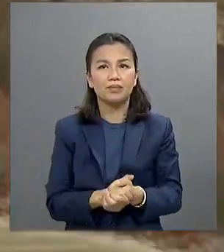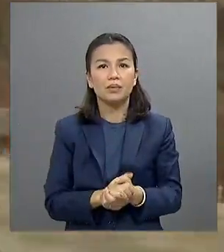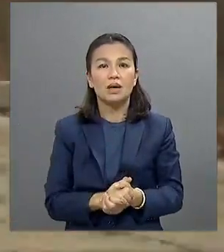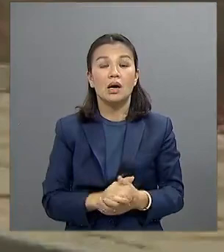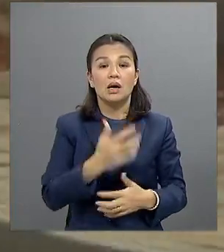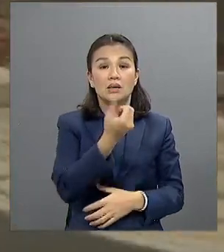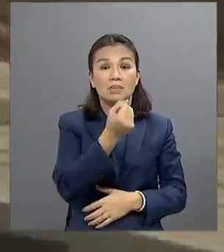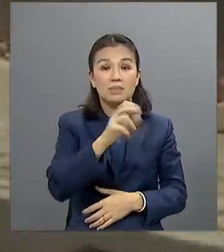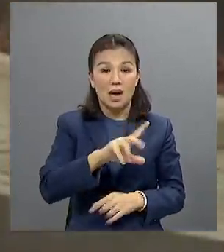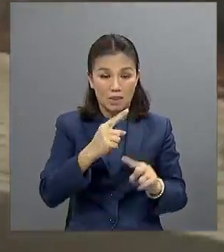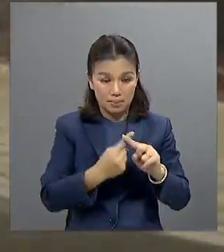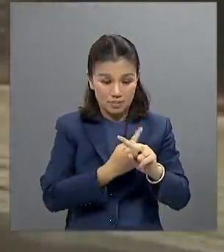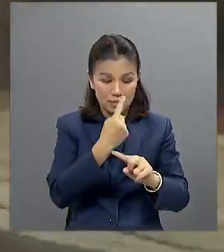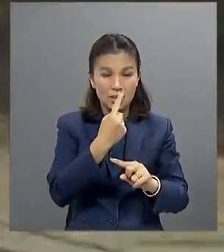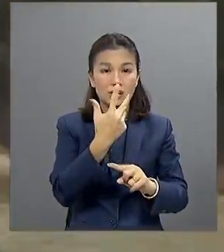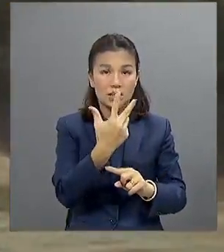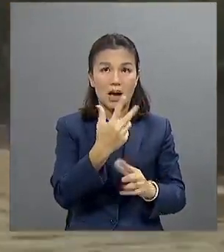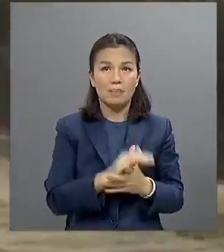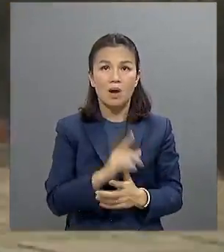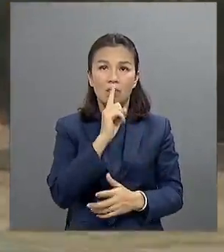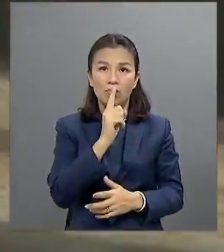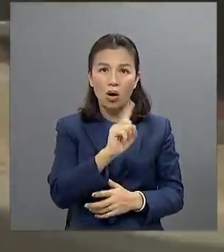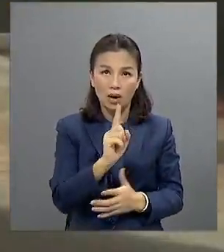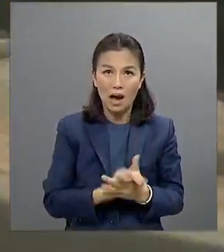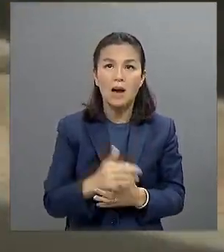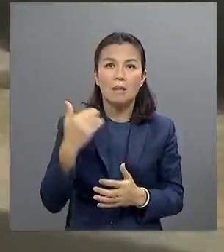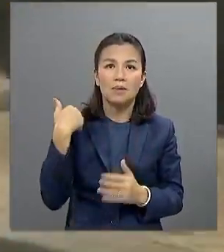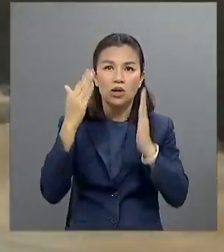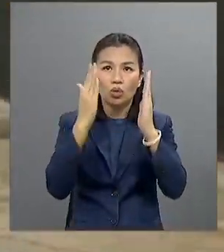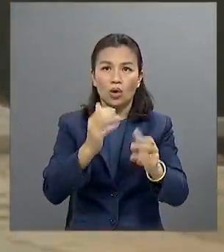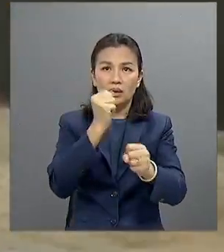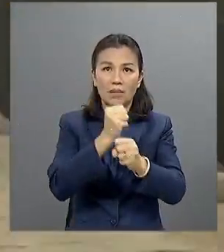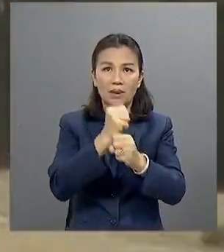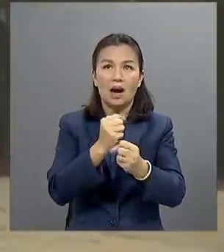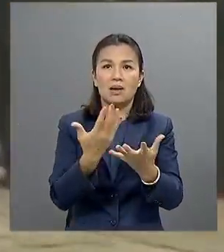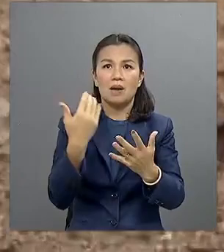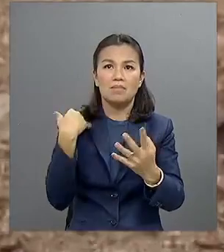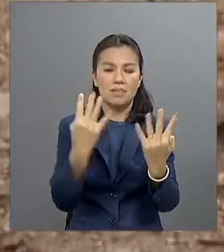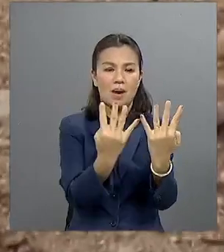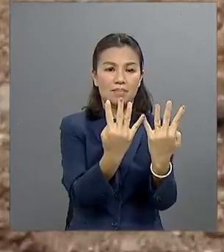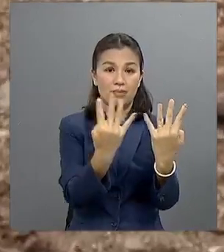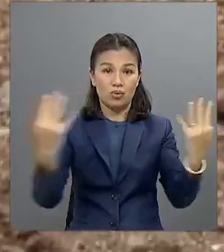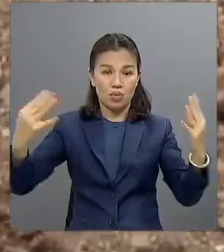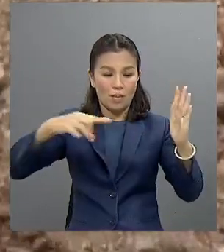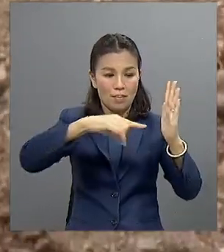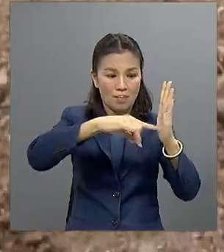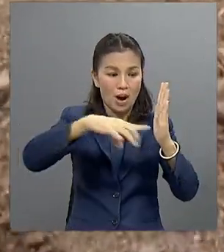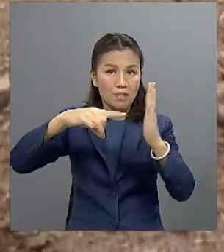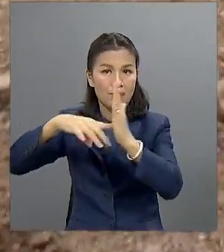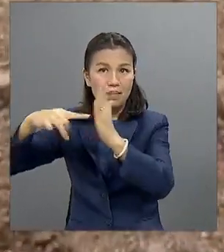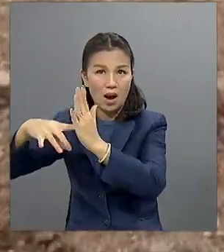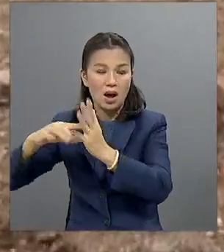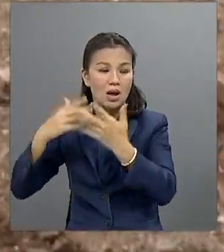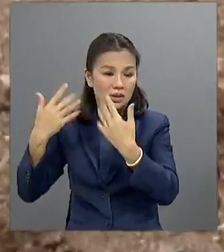ค่ะนายประเสริฐนี่แจ้งว่ามีการจ้างแรงงานมาติดตั้งรั้วลวดหนามในแนวเขตเนี่ยวันถัดมาคู่กรณีพร้อมด้ว